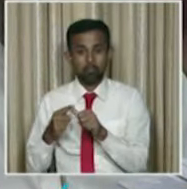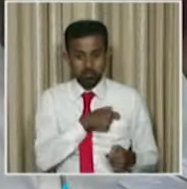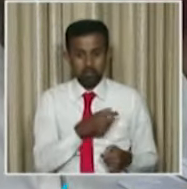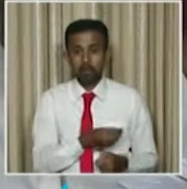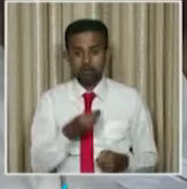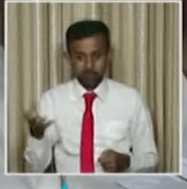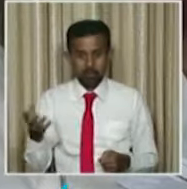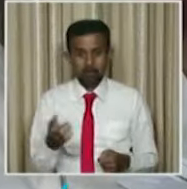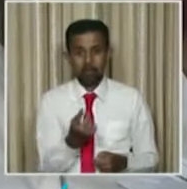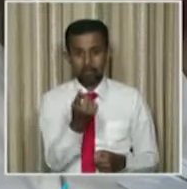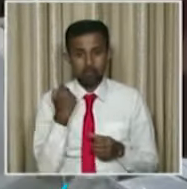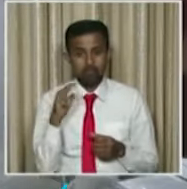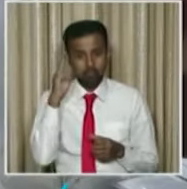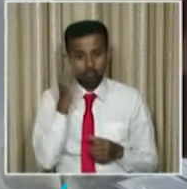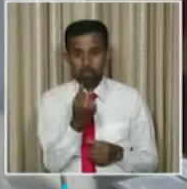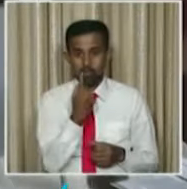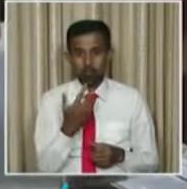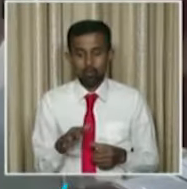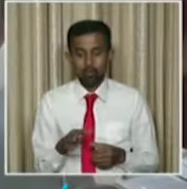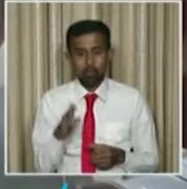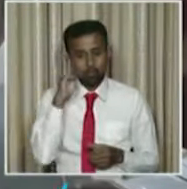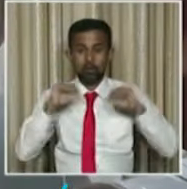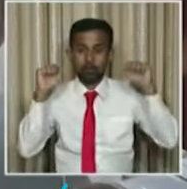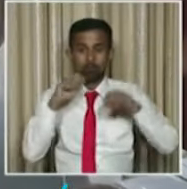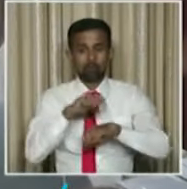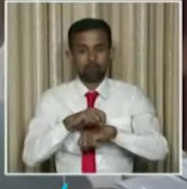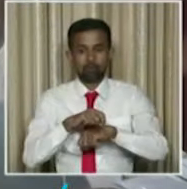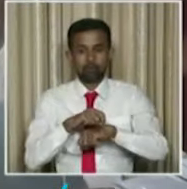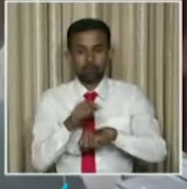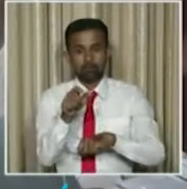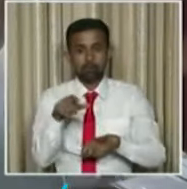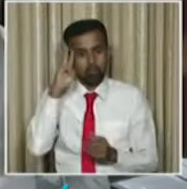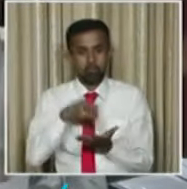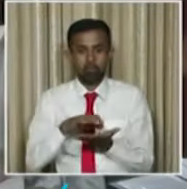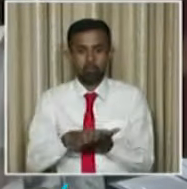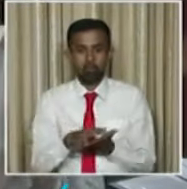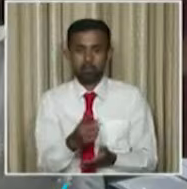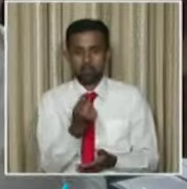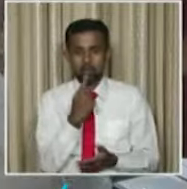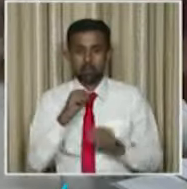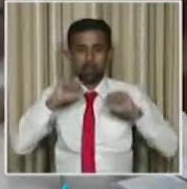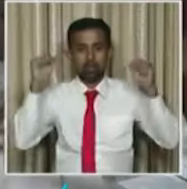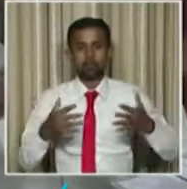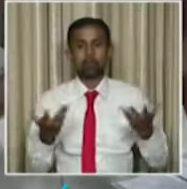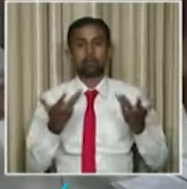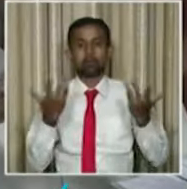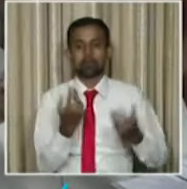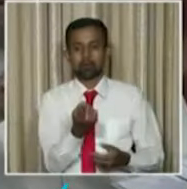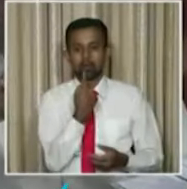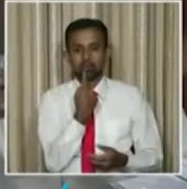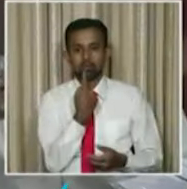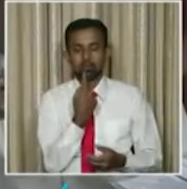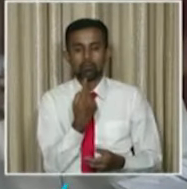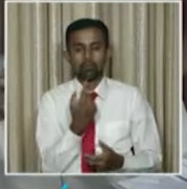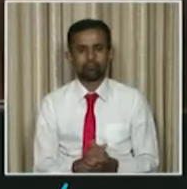දෙන්න කියලා. ඔබතුමා දෙන්න පොරොන්දු වුණා. හැබැයි ඒ පොරොන්දුනේ අරගලේ කාලේ. ඔබතුමා ඒ කාලේ බයට පොරොන්දු වුණා. අරගලේ ඉවුරුරා විතරයි බෑ කිව්වා. මොකද කතා